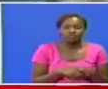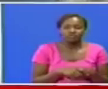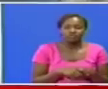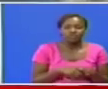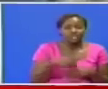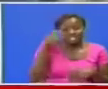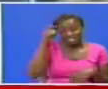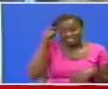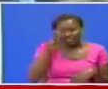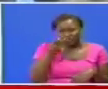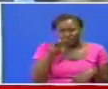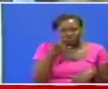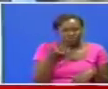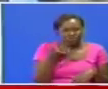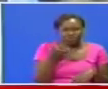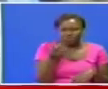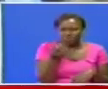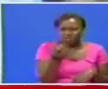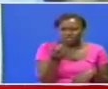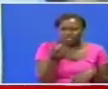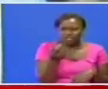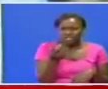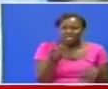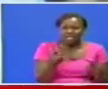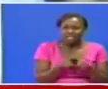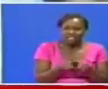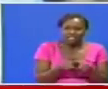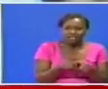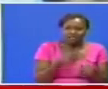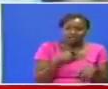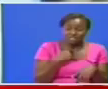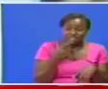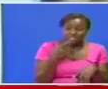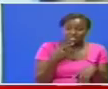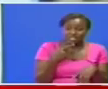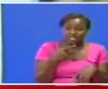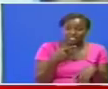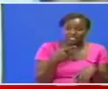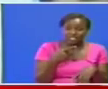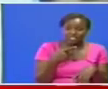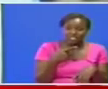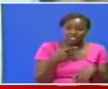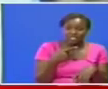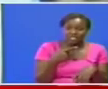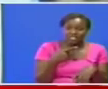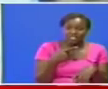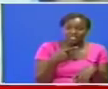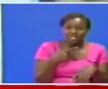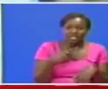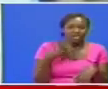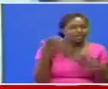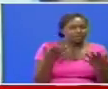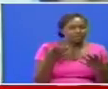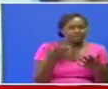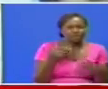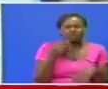Nadhani mlimuona kwa ile clip wakati nilikuwa nikisema kwamba nilikuwa na nimepigwa na kuwa